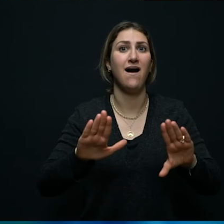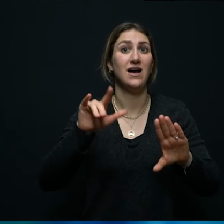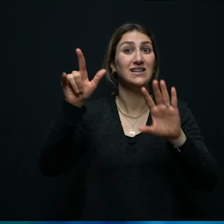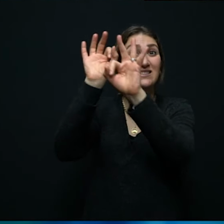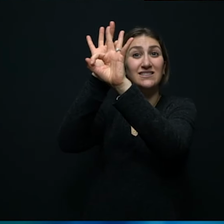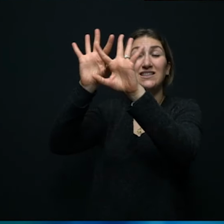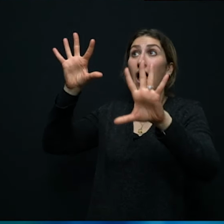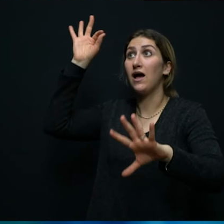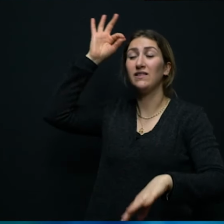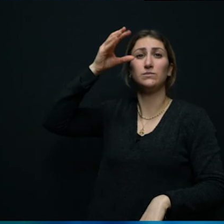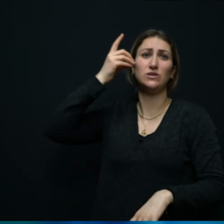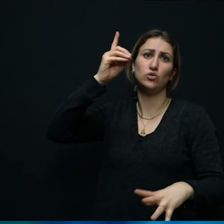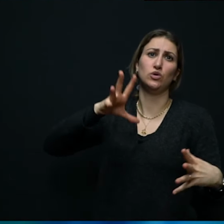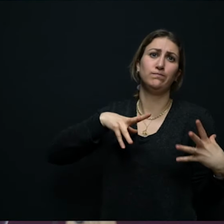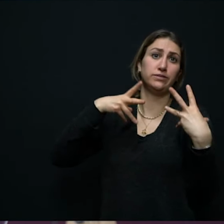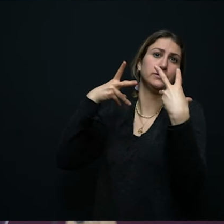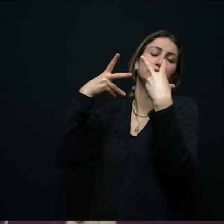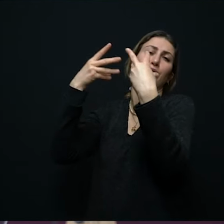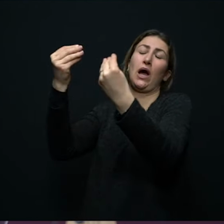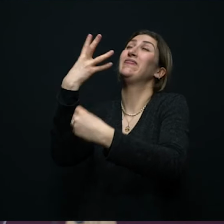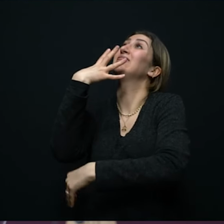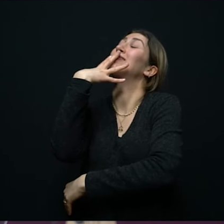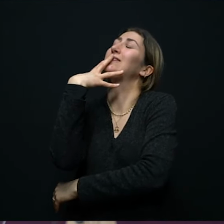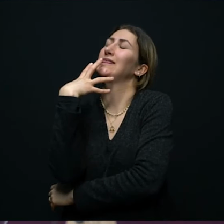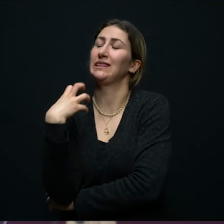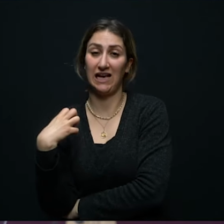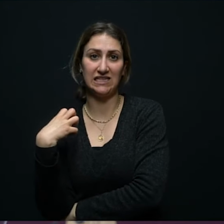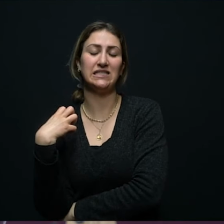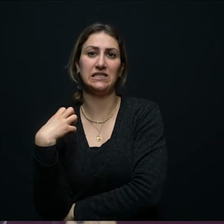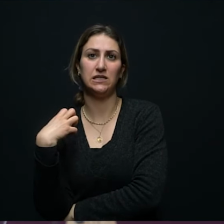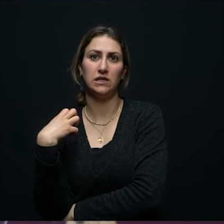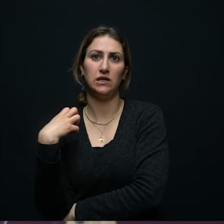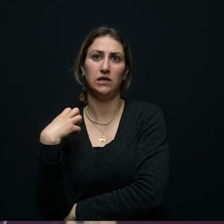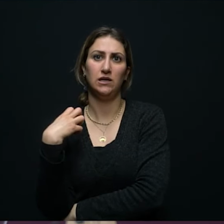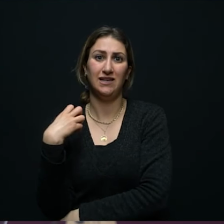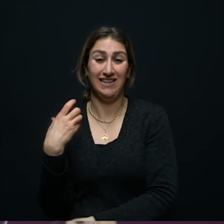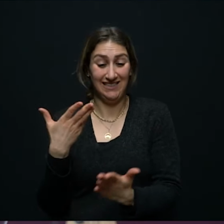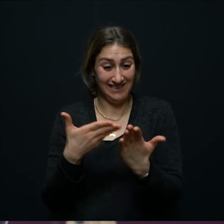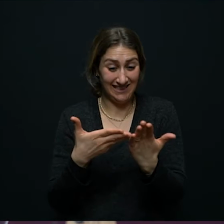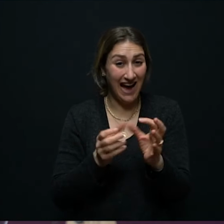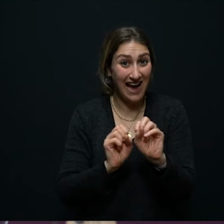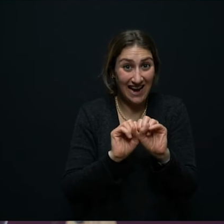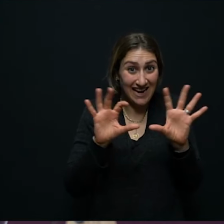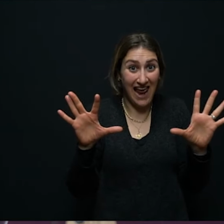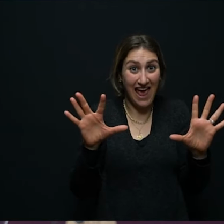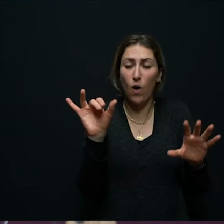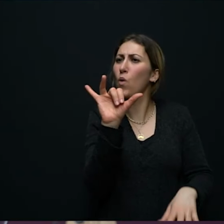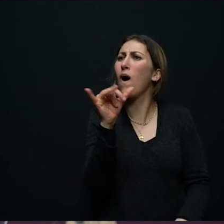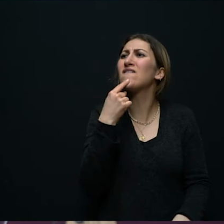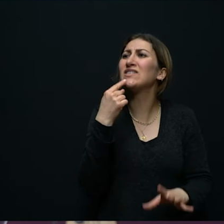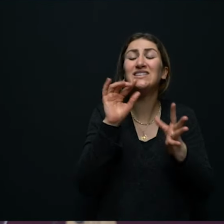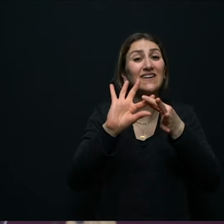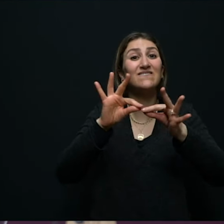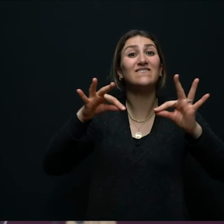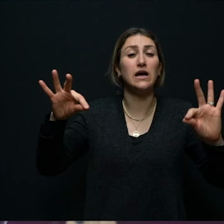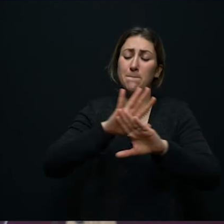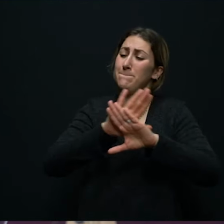anne attristé pas le saint-esprit de dieu et on donne toute une série d'explications mais si on remet ça dans le contexte simplement